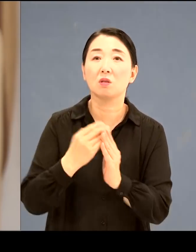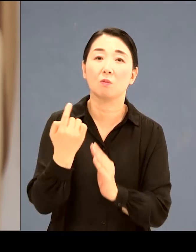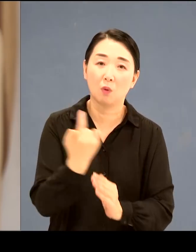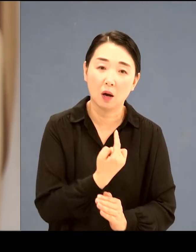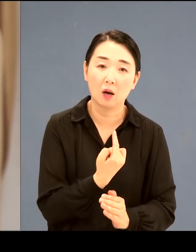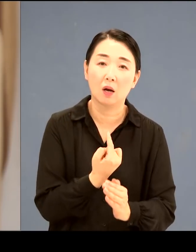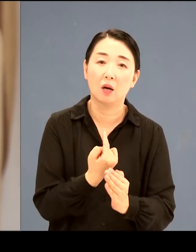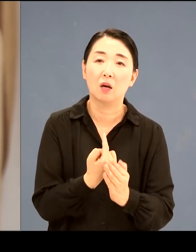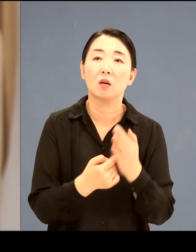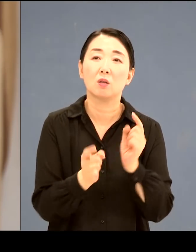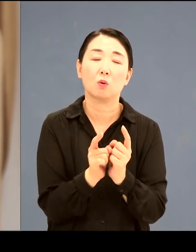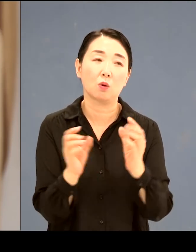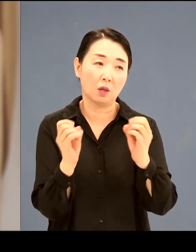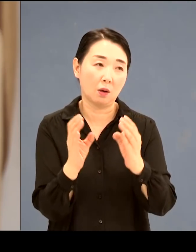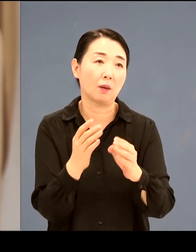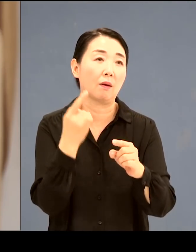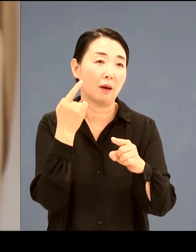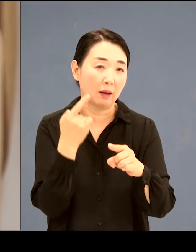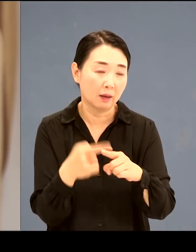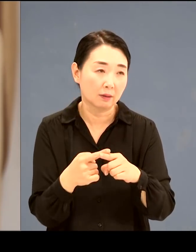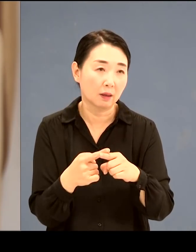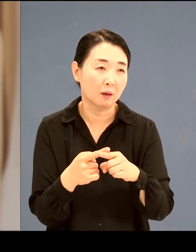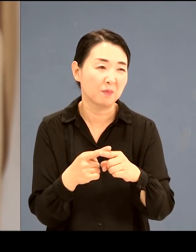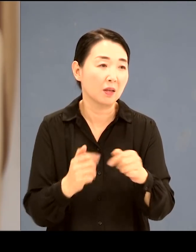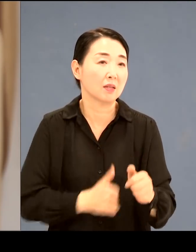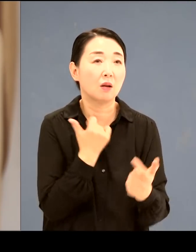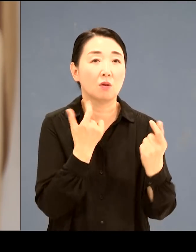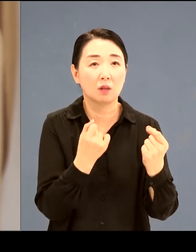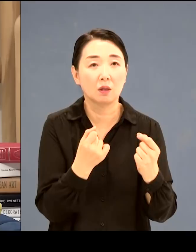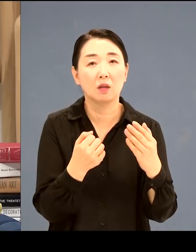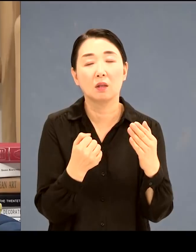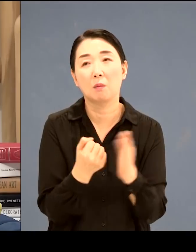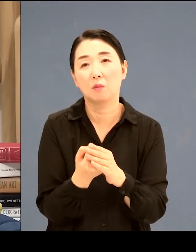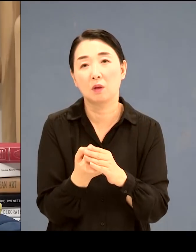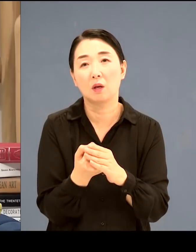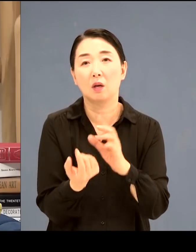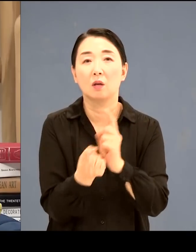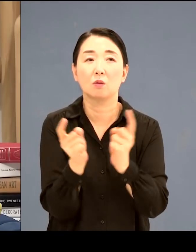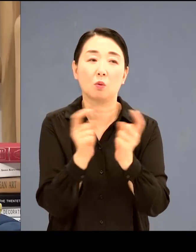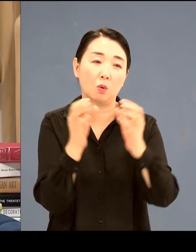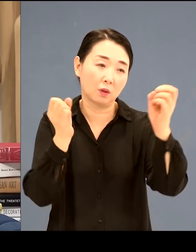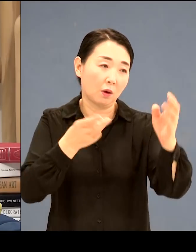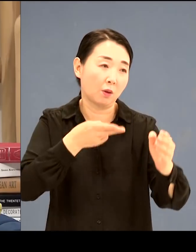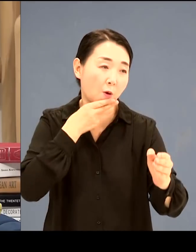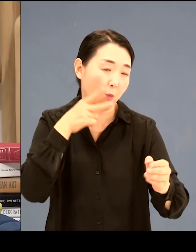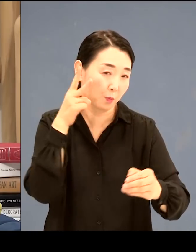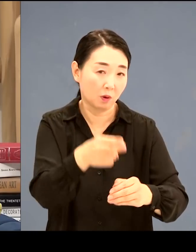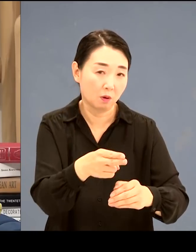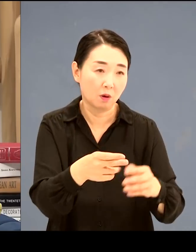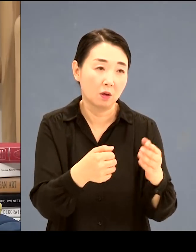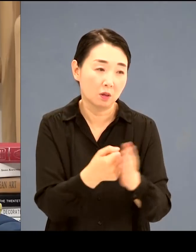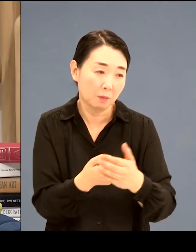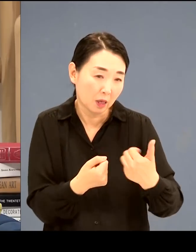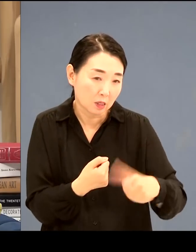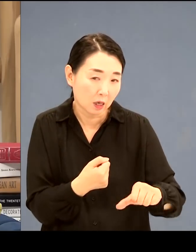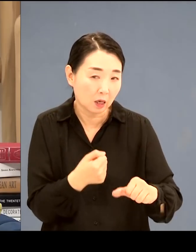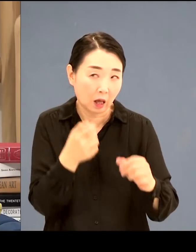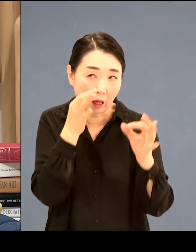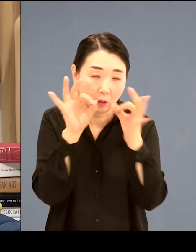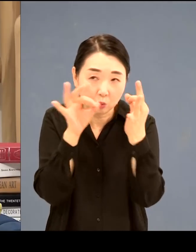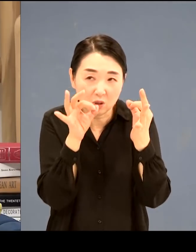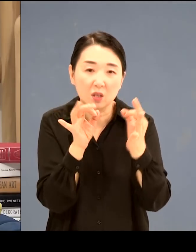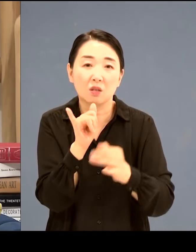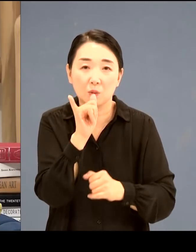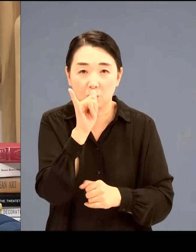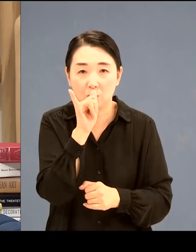얘기를 하면 그게 화근이 될 것 같으니까 서로 대화가 단절되고 그 대화가 단절되니까 아이가 눈치를 보게 되고 예.